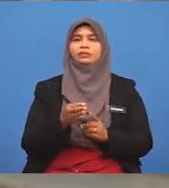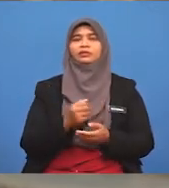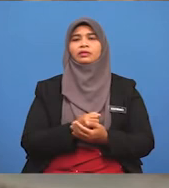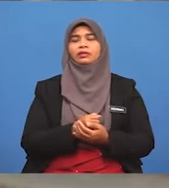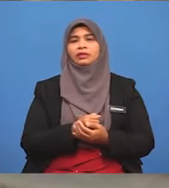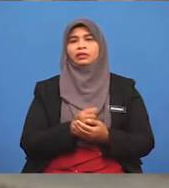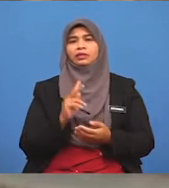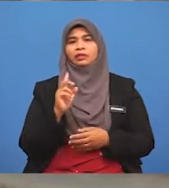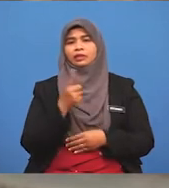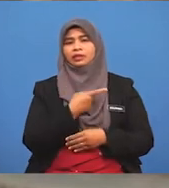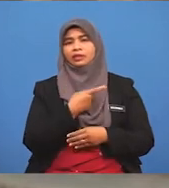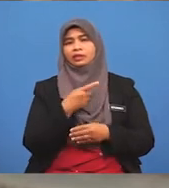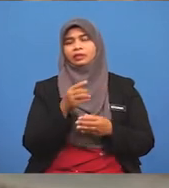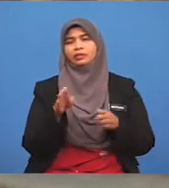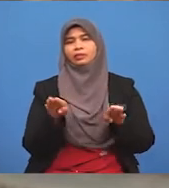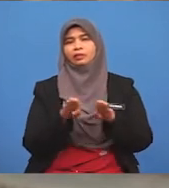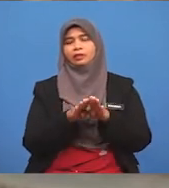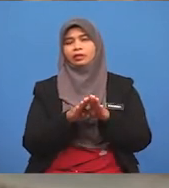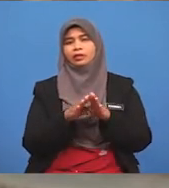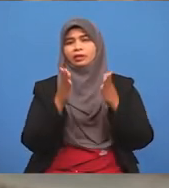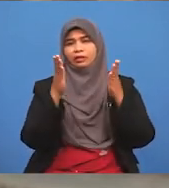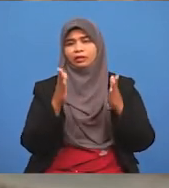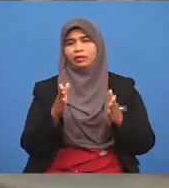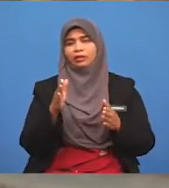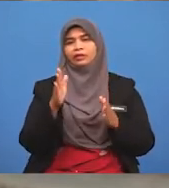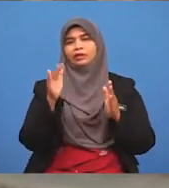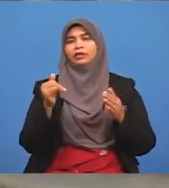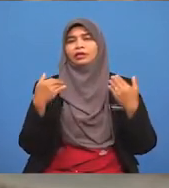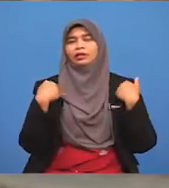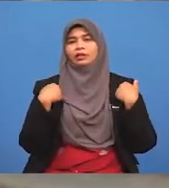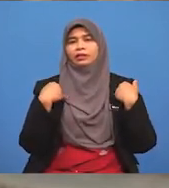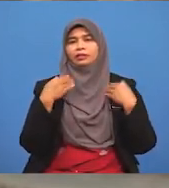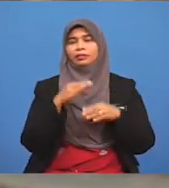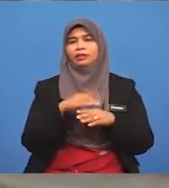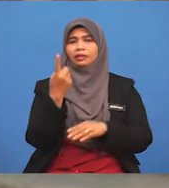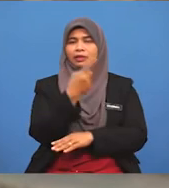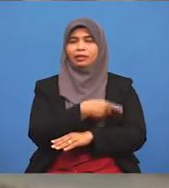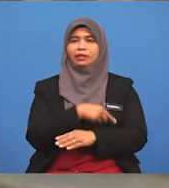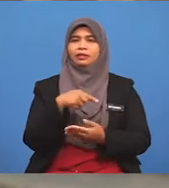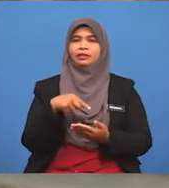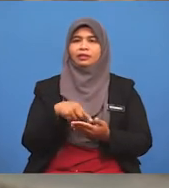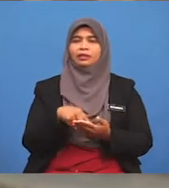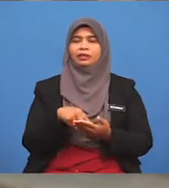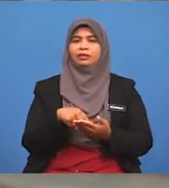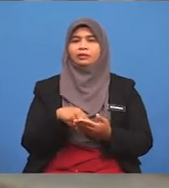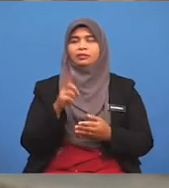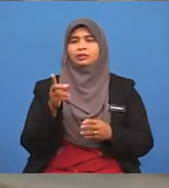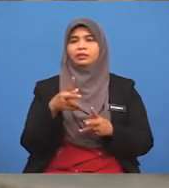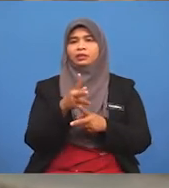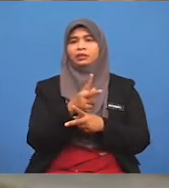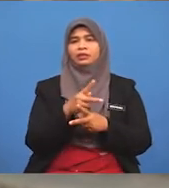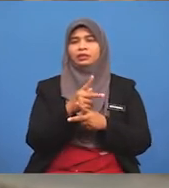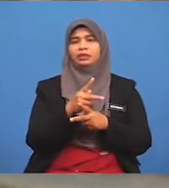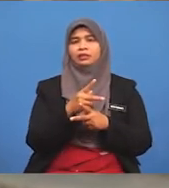memastikan kelangsungan manfaat kitab ini hingga generasi akan datang dengan cara